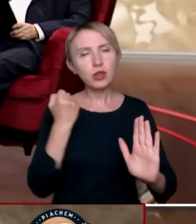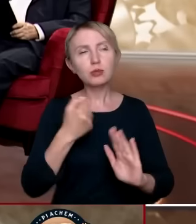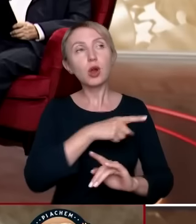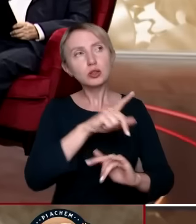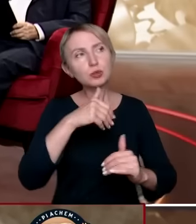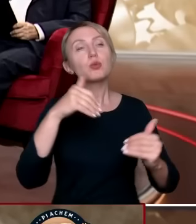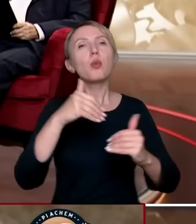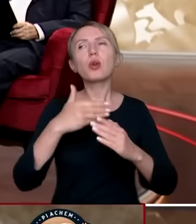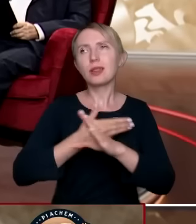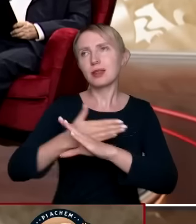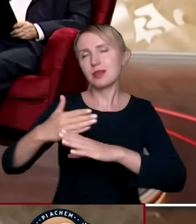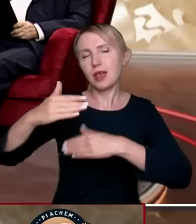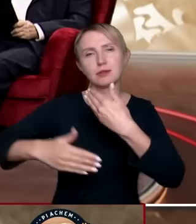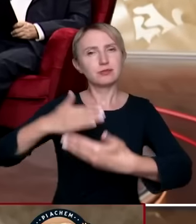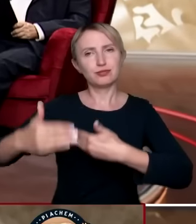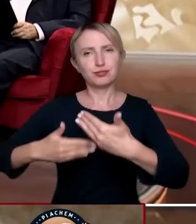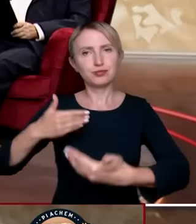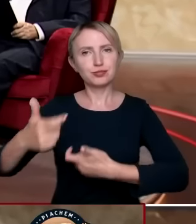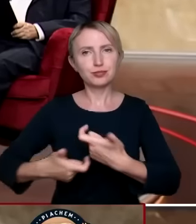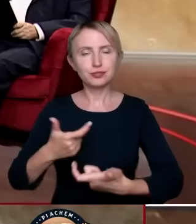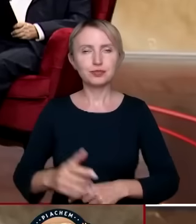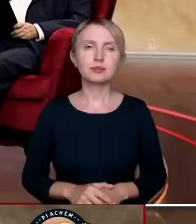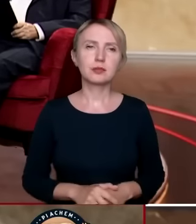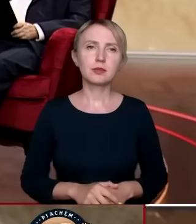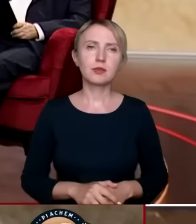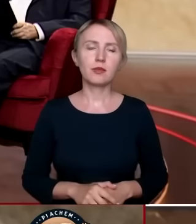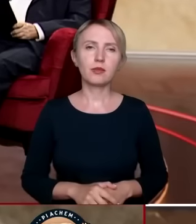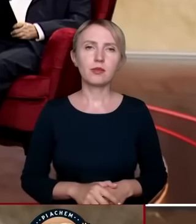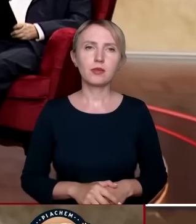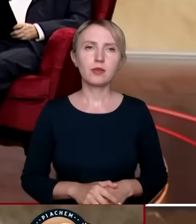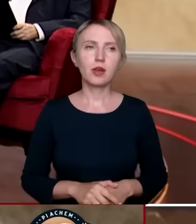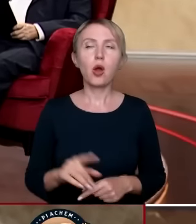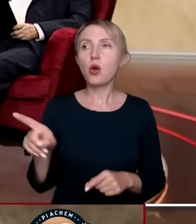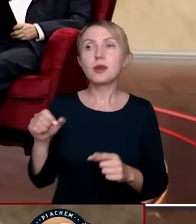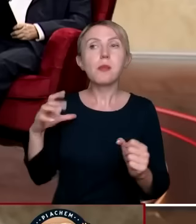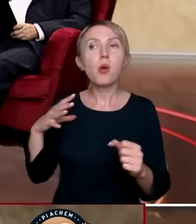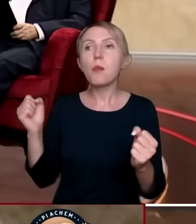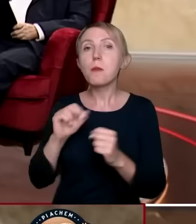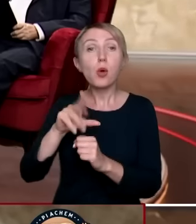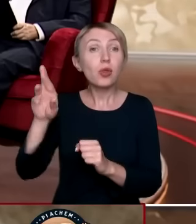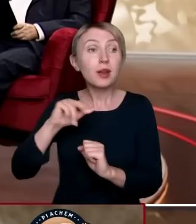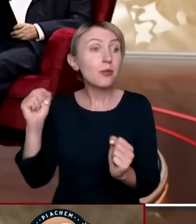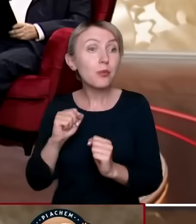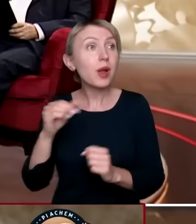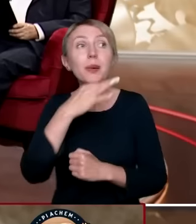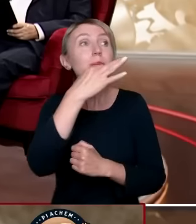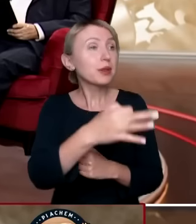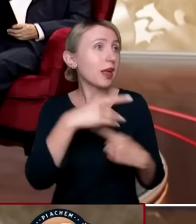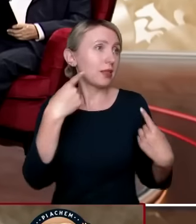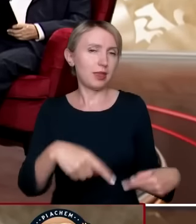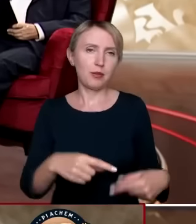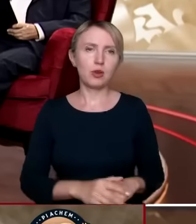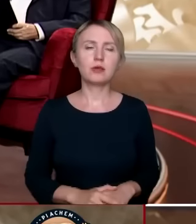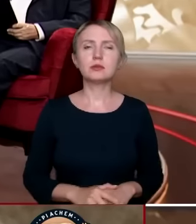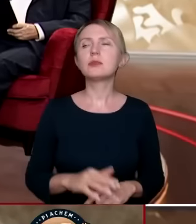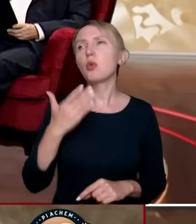sobie swoje swoje działania prowadzić. natomiast tak się bali, że nie zapytali i stwierdzili, że oni i ich tęgie